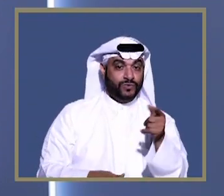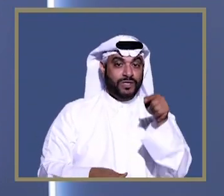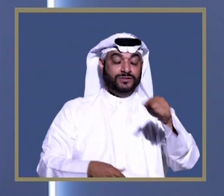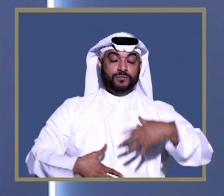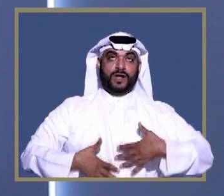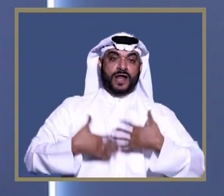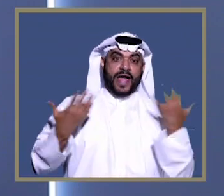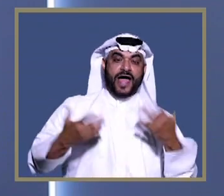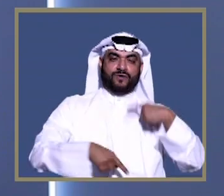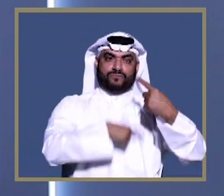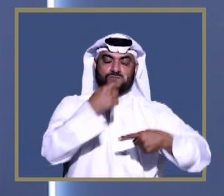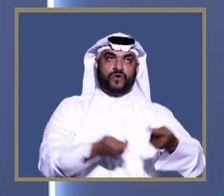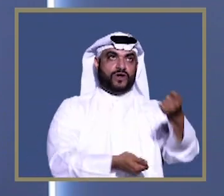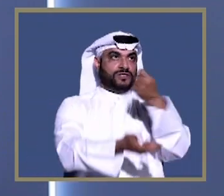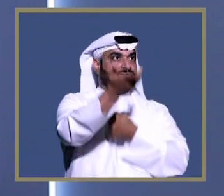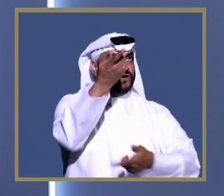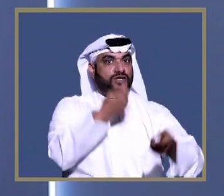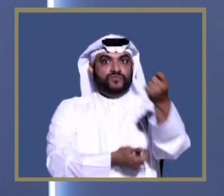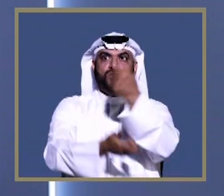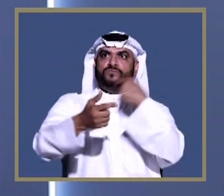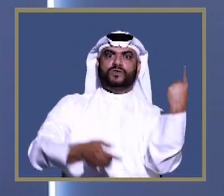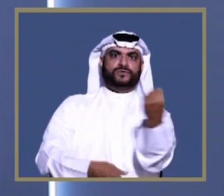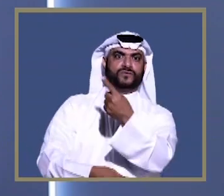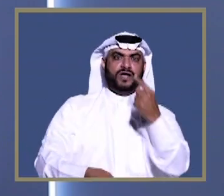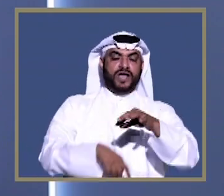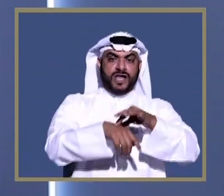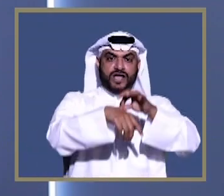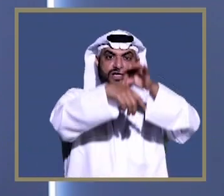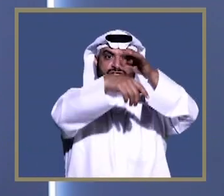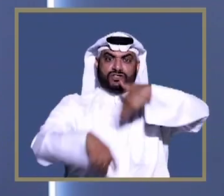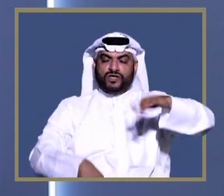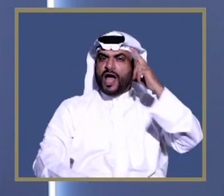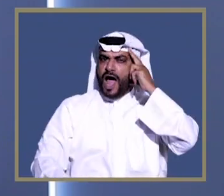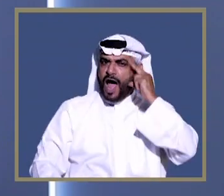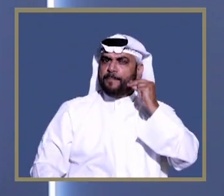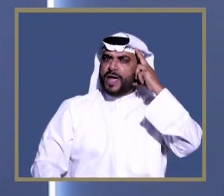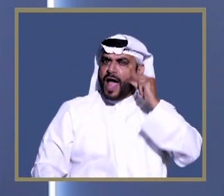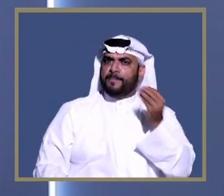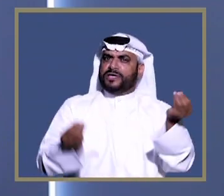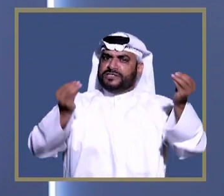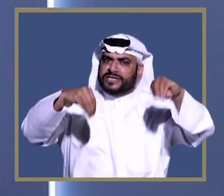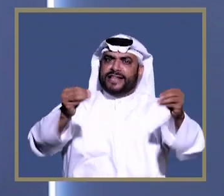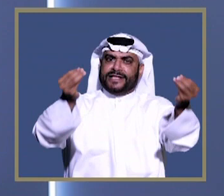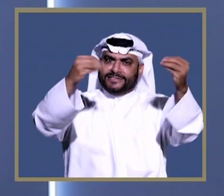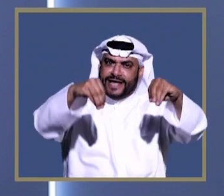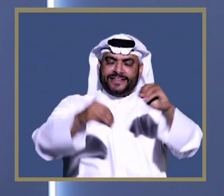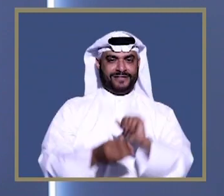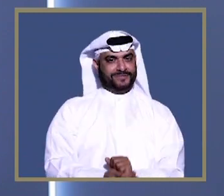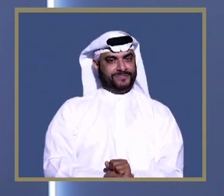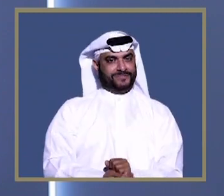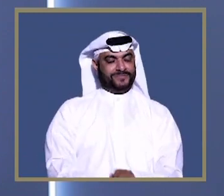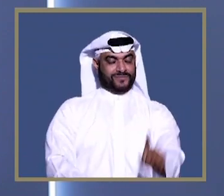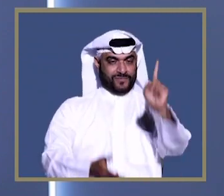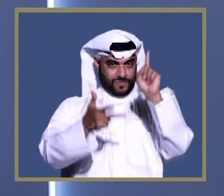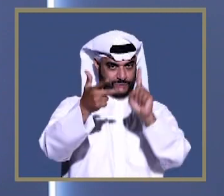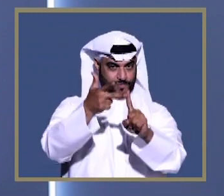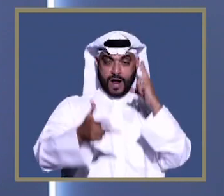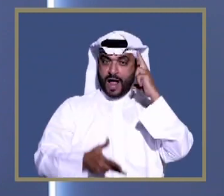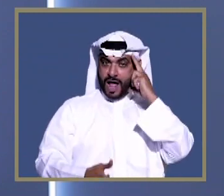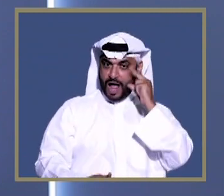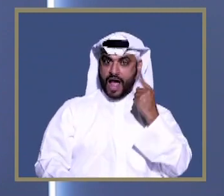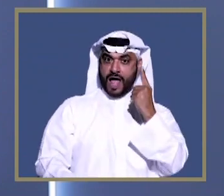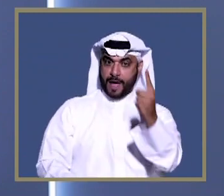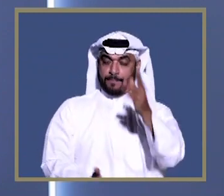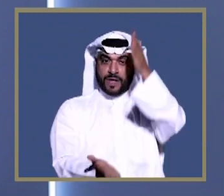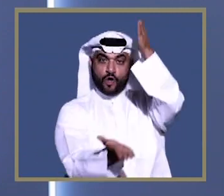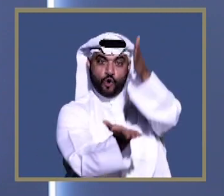عملية الحياة وعجلة الحياة، يجب أن تدار حيث أن الشعب يريد الكثير والكثير. فمن بعض الجوانب المطلوبة